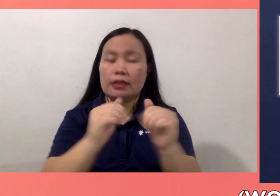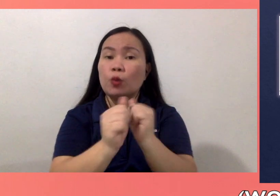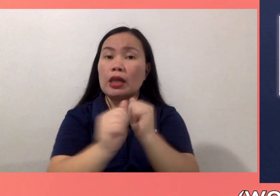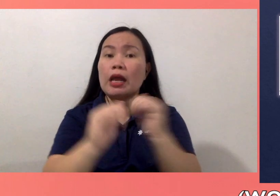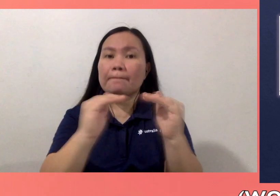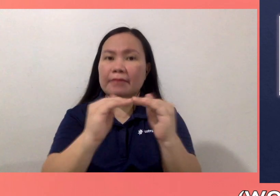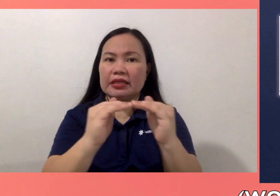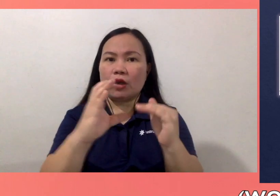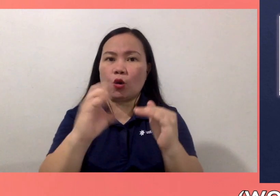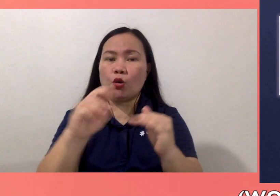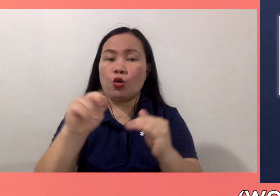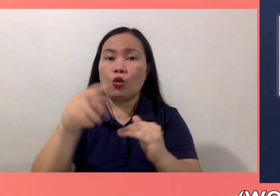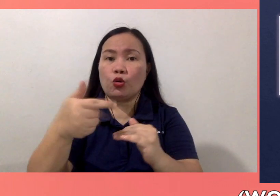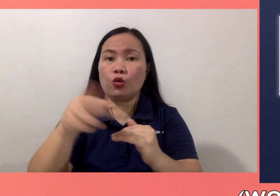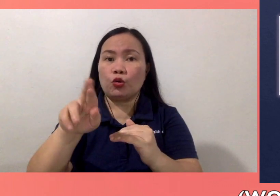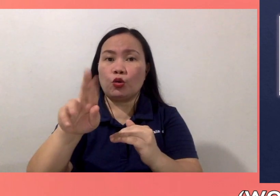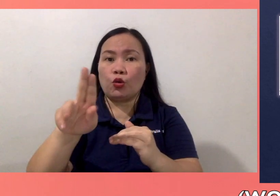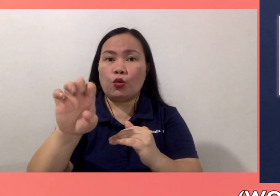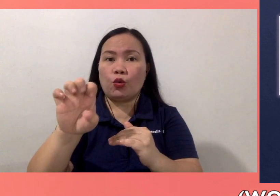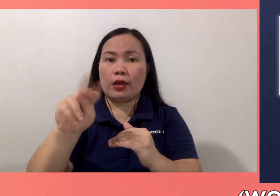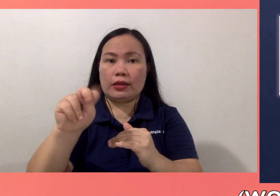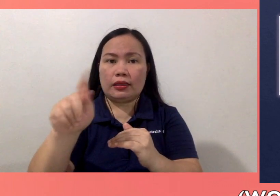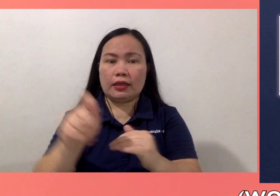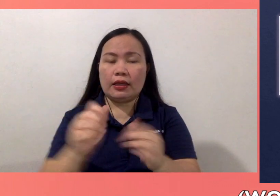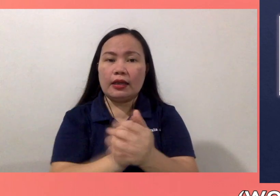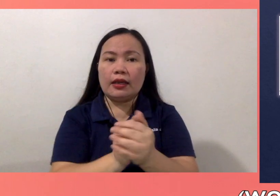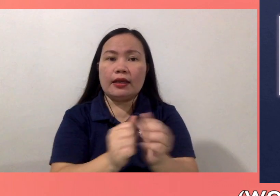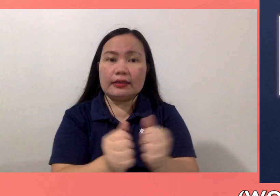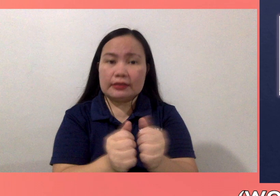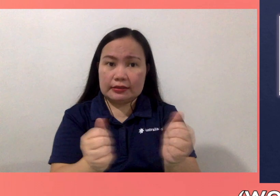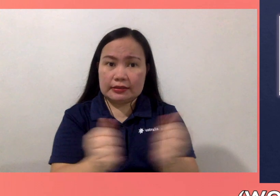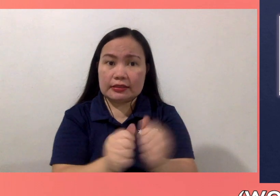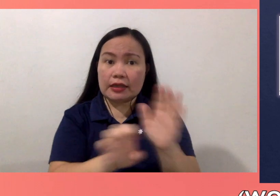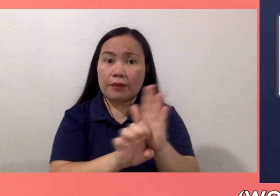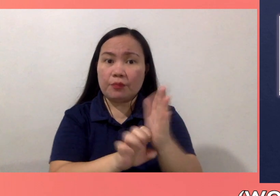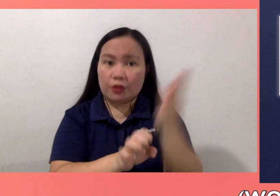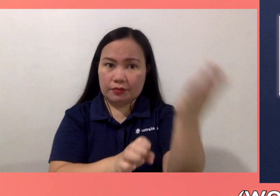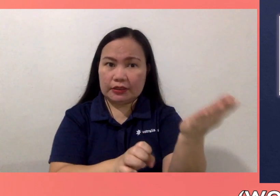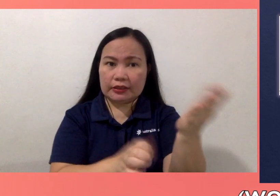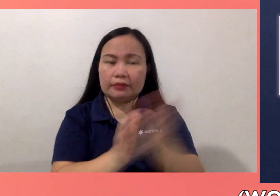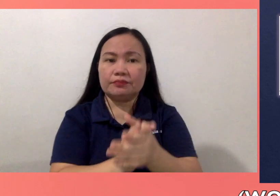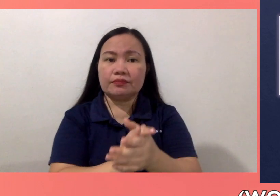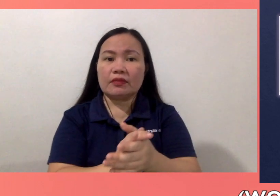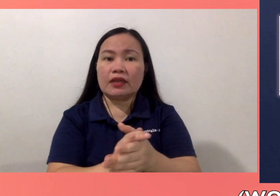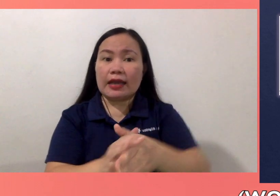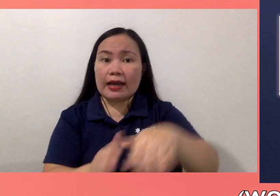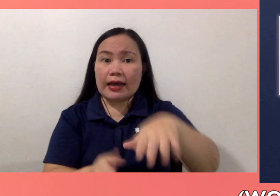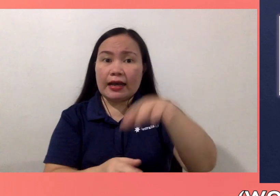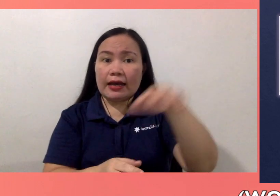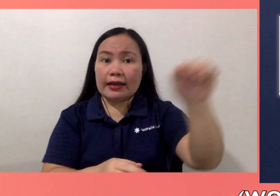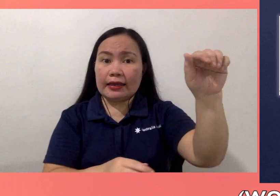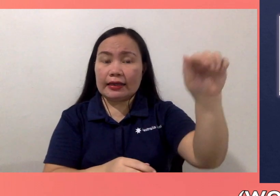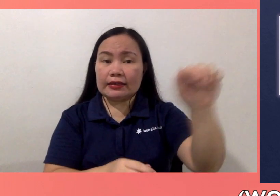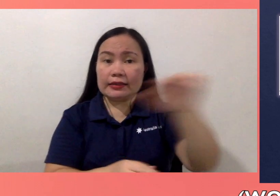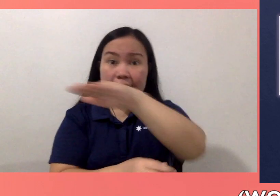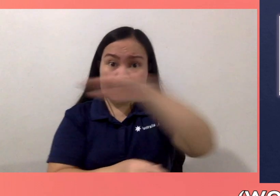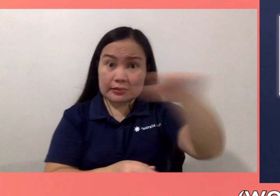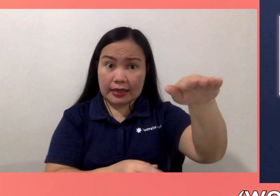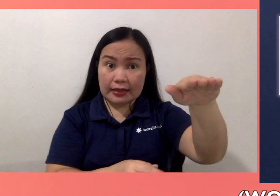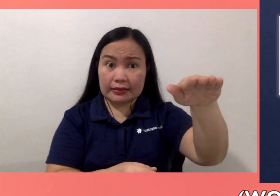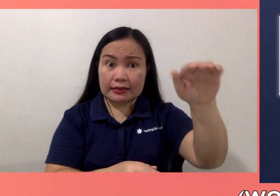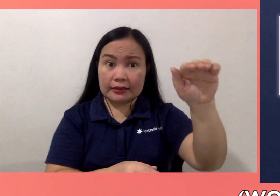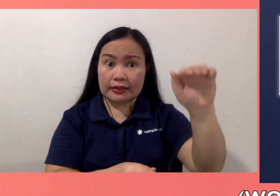tayong quadrilateral ABCD. So, yung side AB or yung side